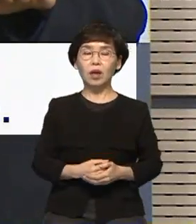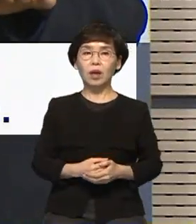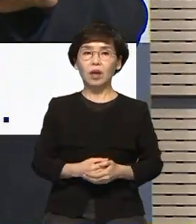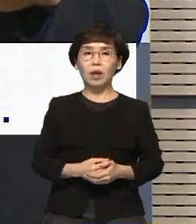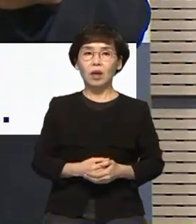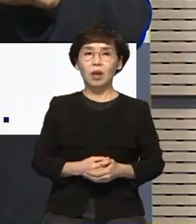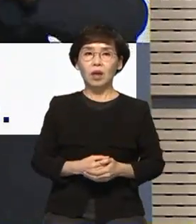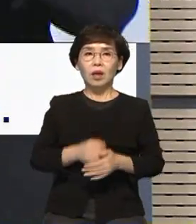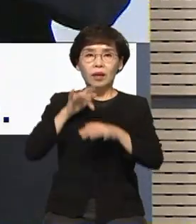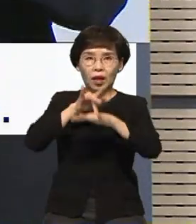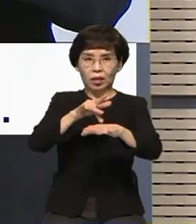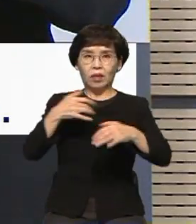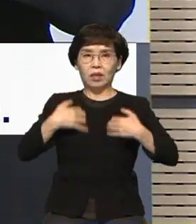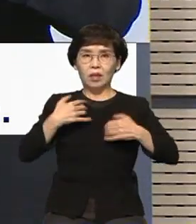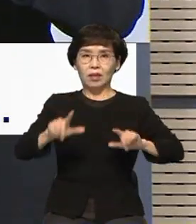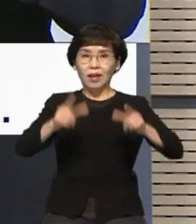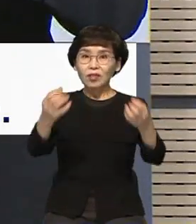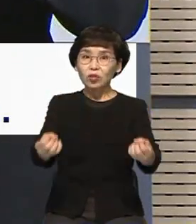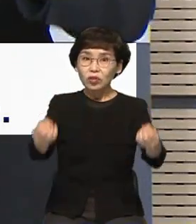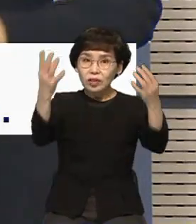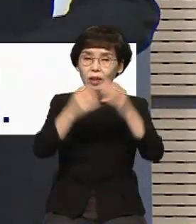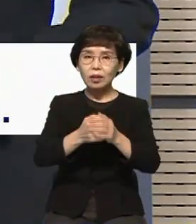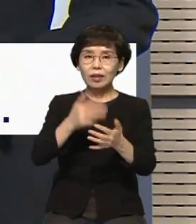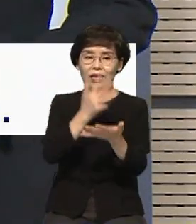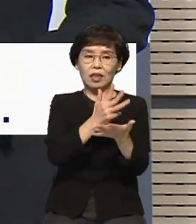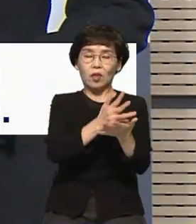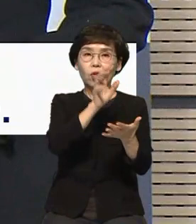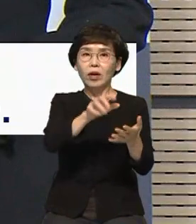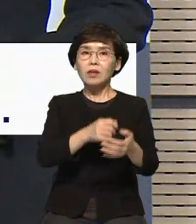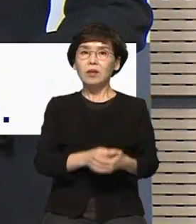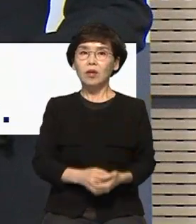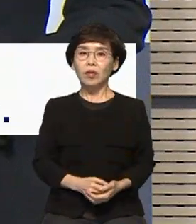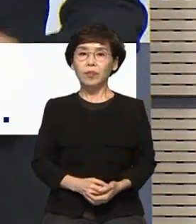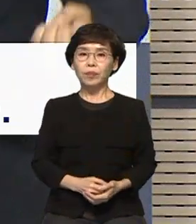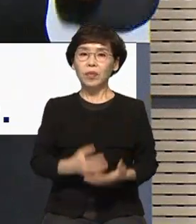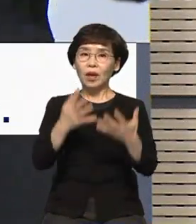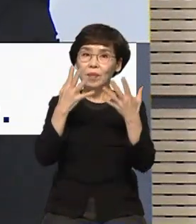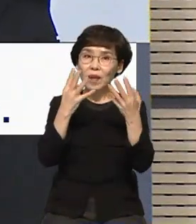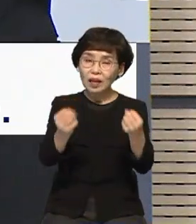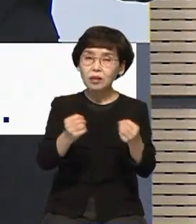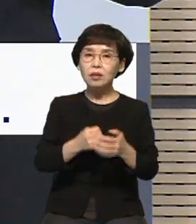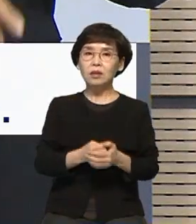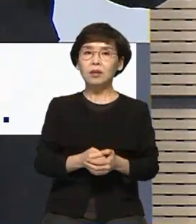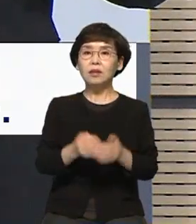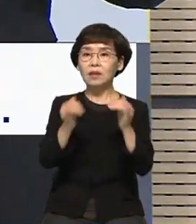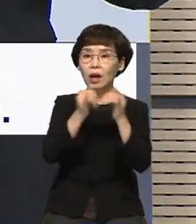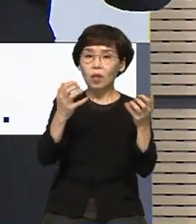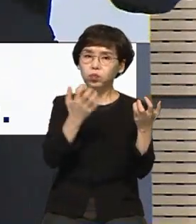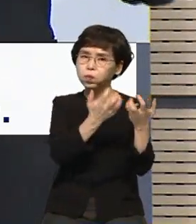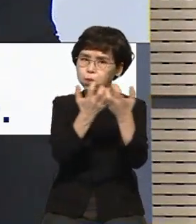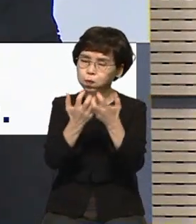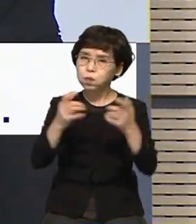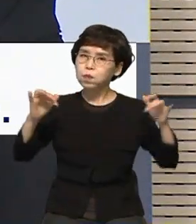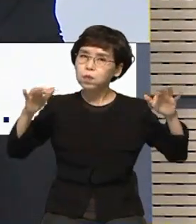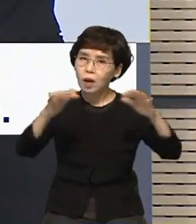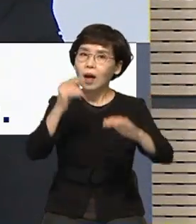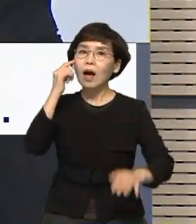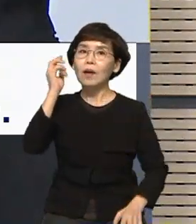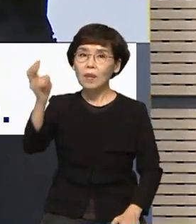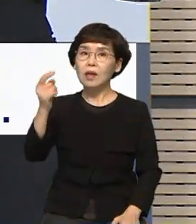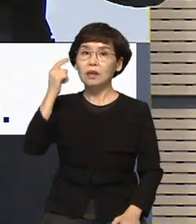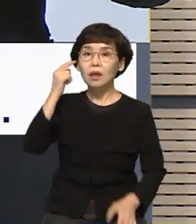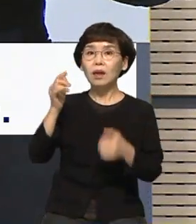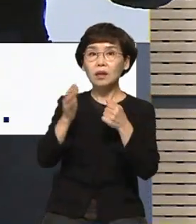할로윈 축제는 그 이태원에서의 그 많은 사람들이 모일 것으로 예상을 했기